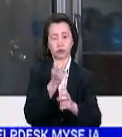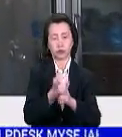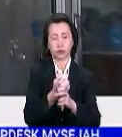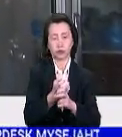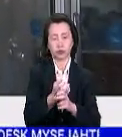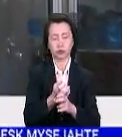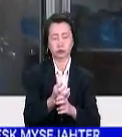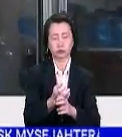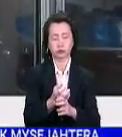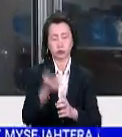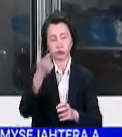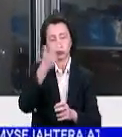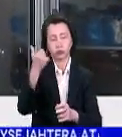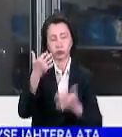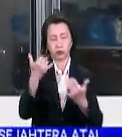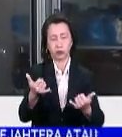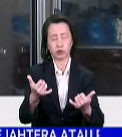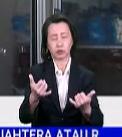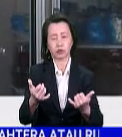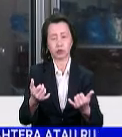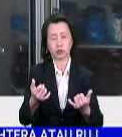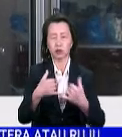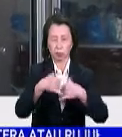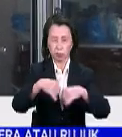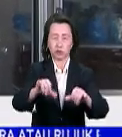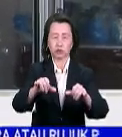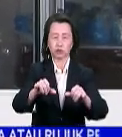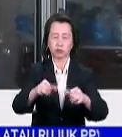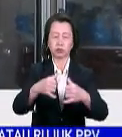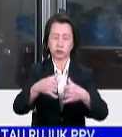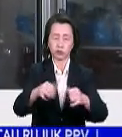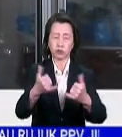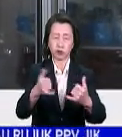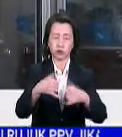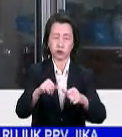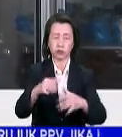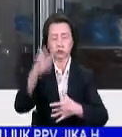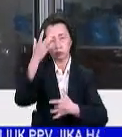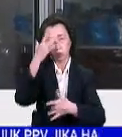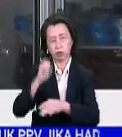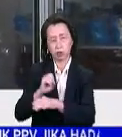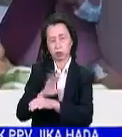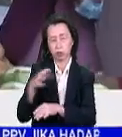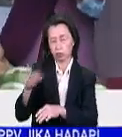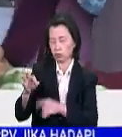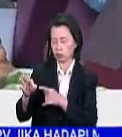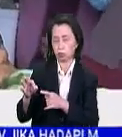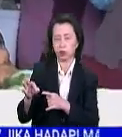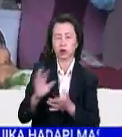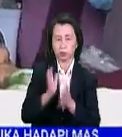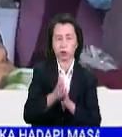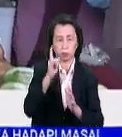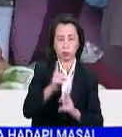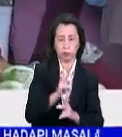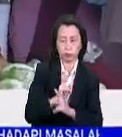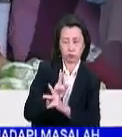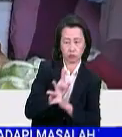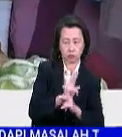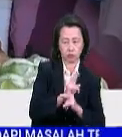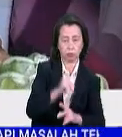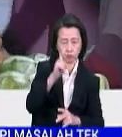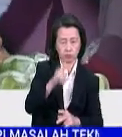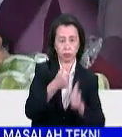dikatakan sebab Sekarang di kan masih lagi apa penyakitnya Khan jadi kena hati-hatilah kena